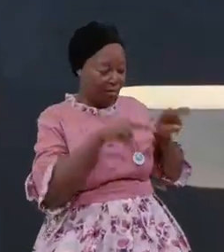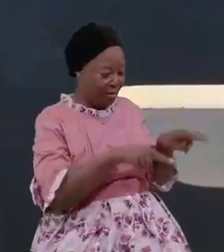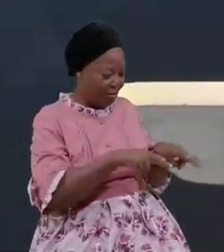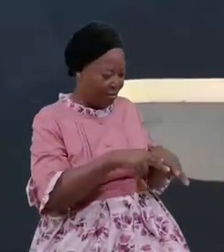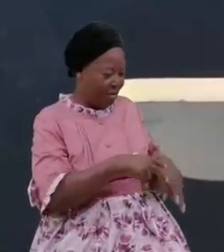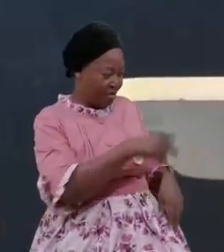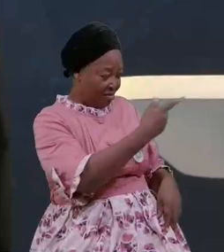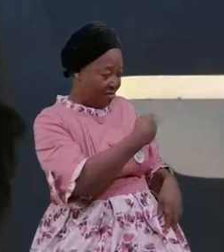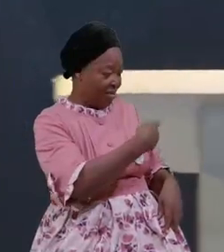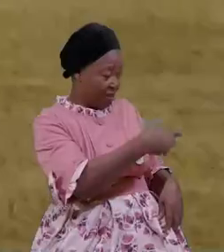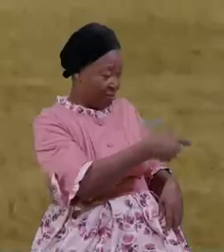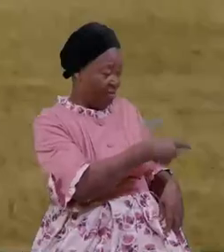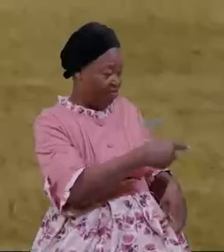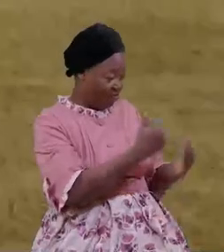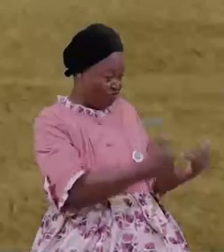que